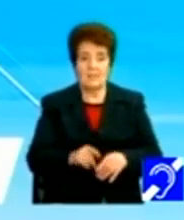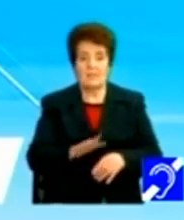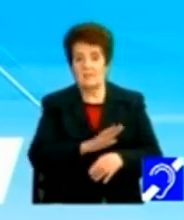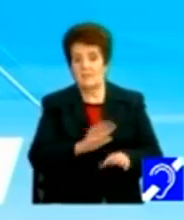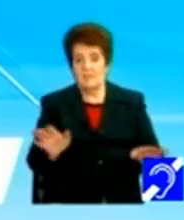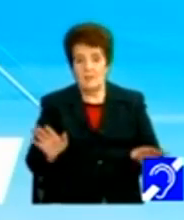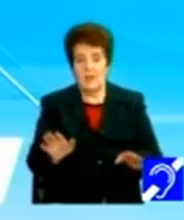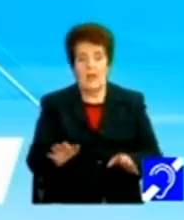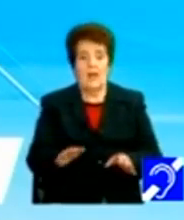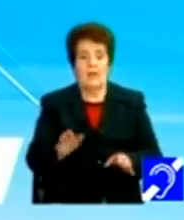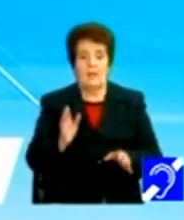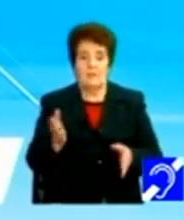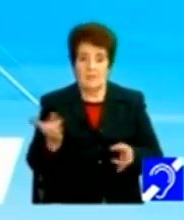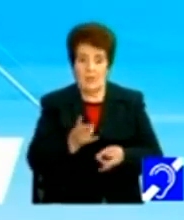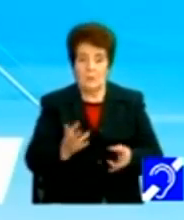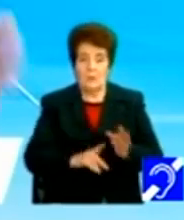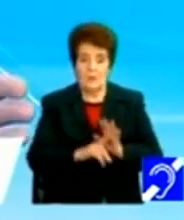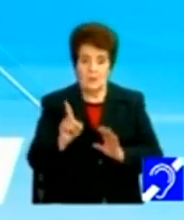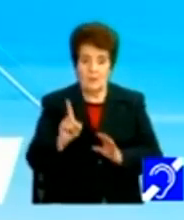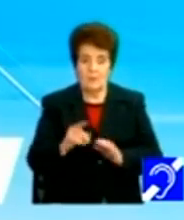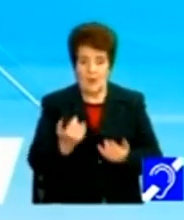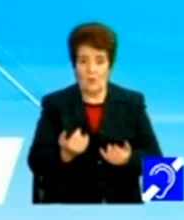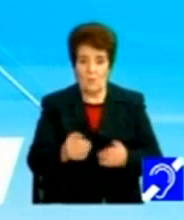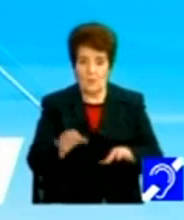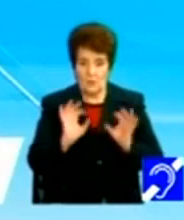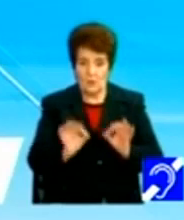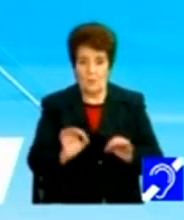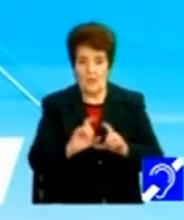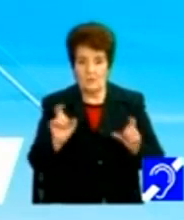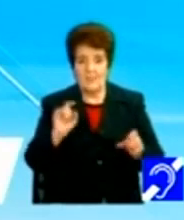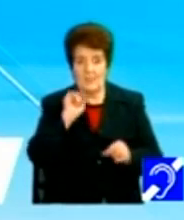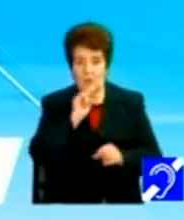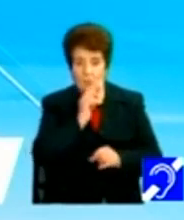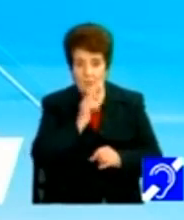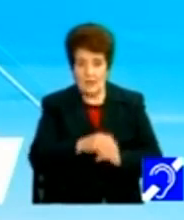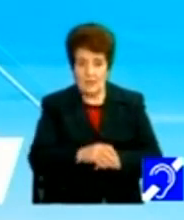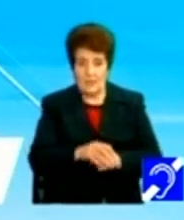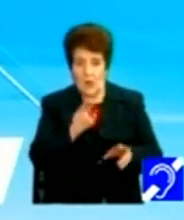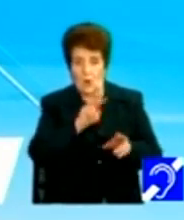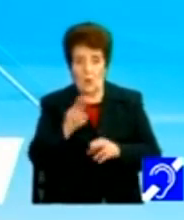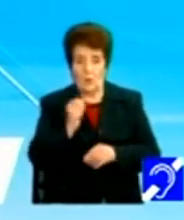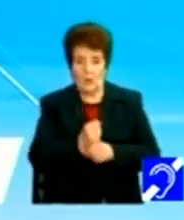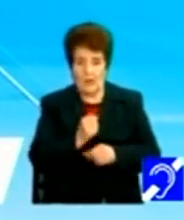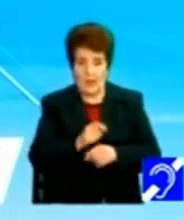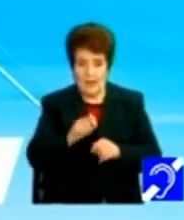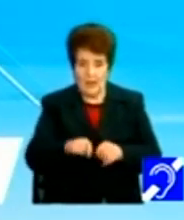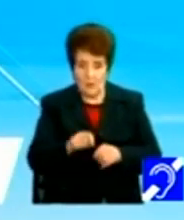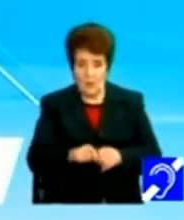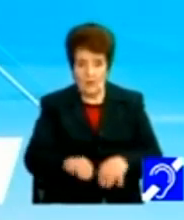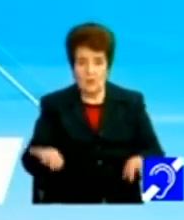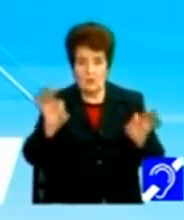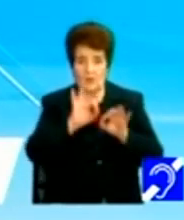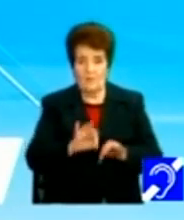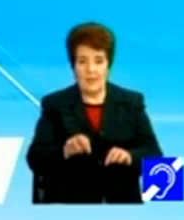iluzii. Fără să ne apucăm să facem acum o presiune enormă pe agenții economici, să-i supunem tuturor controalelor de pe lume. Invers, niciun fel de